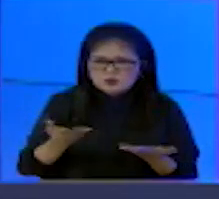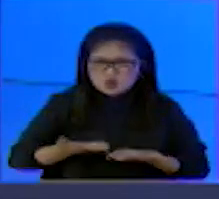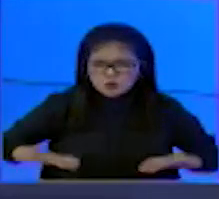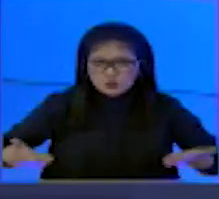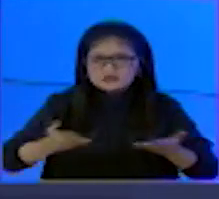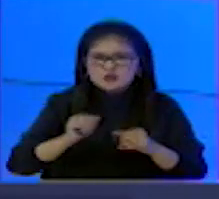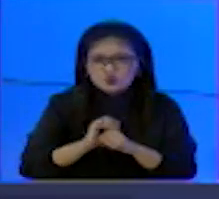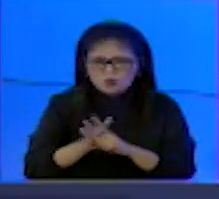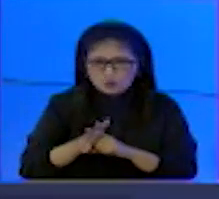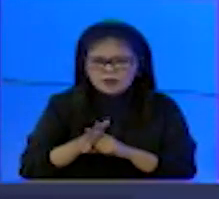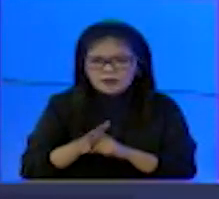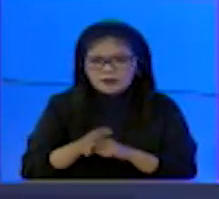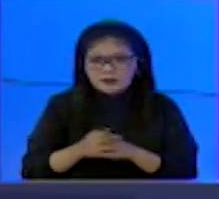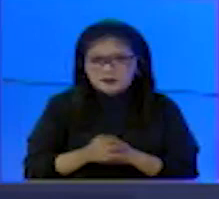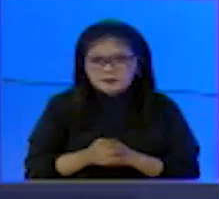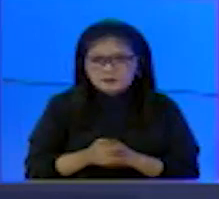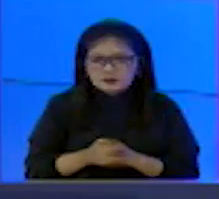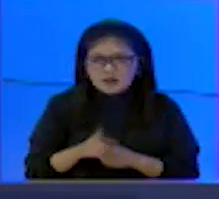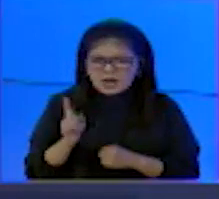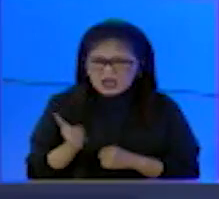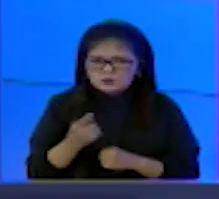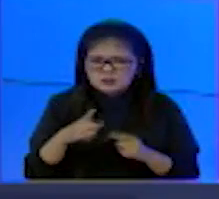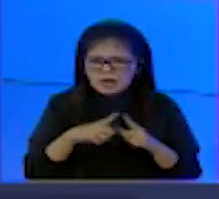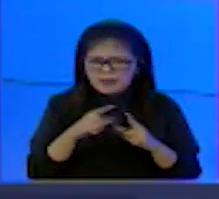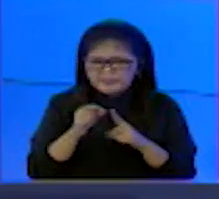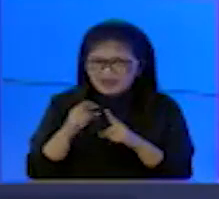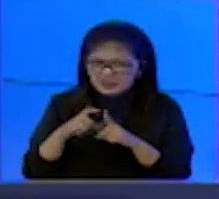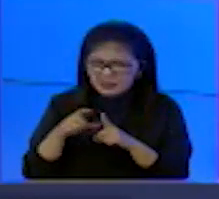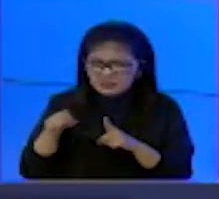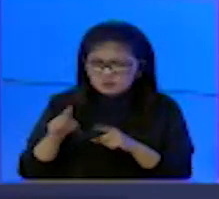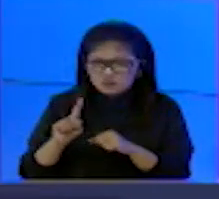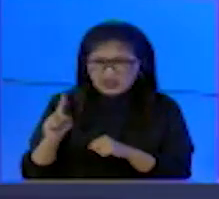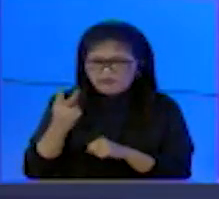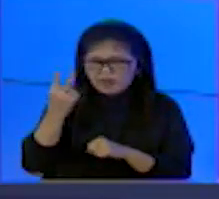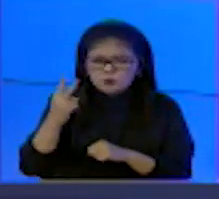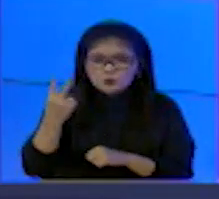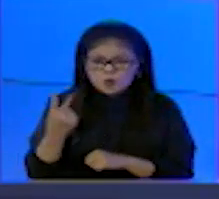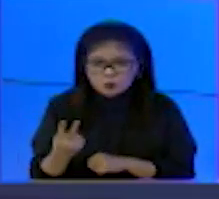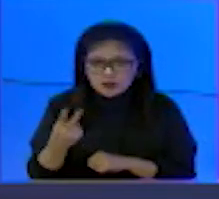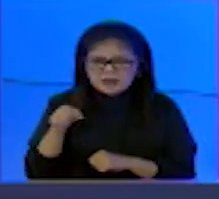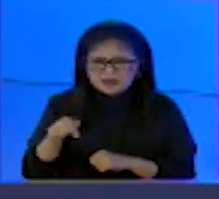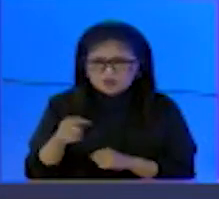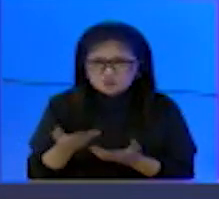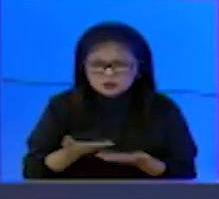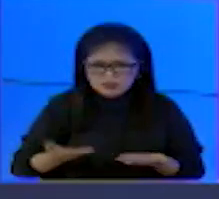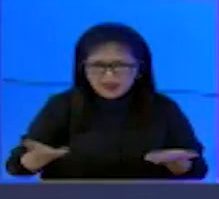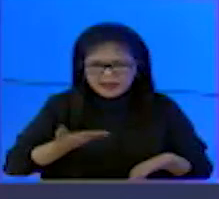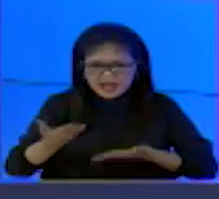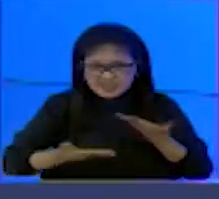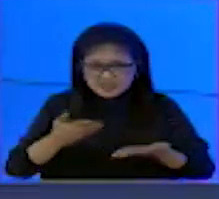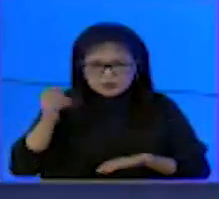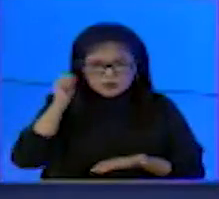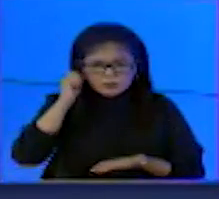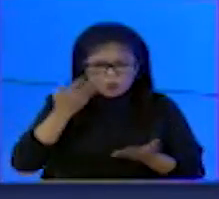COVID-19 dengan menggunakan APD level 2 pada waktu memberikan pelayanan kepada ibu